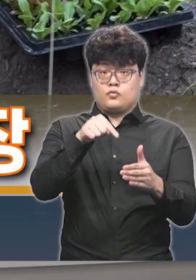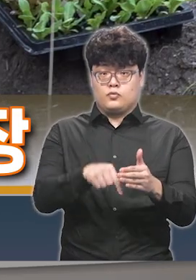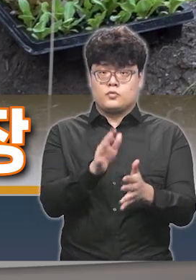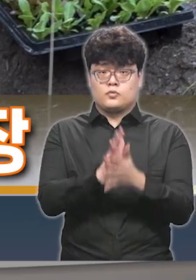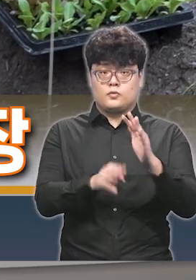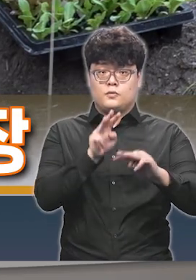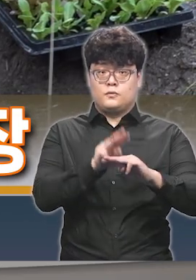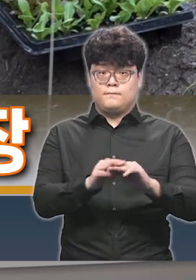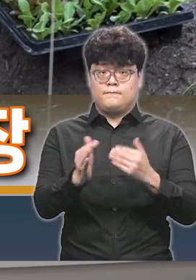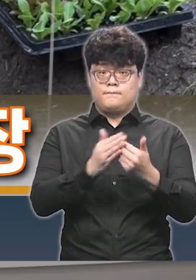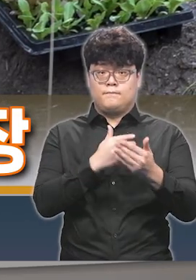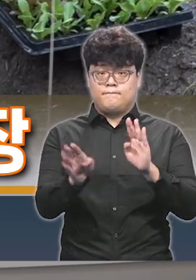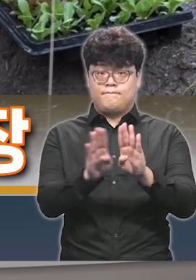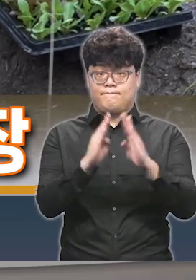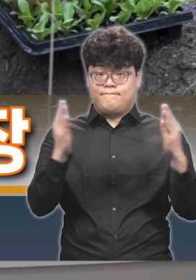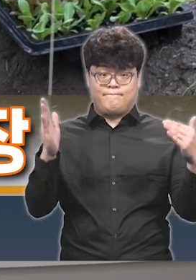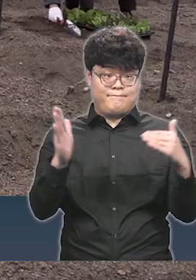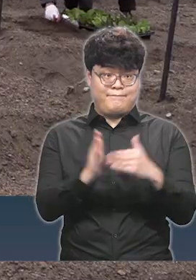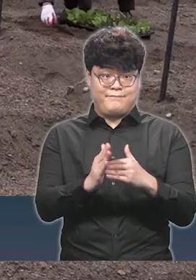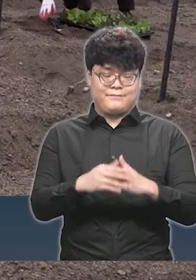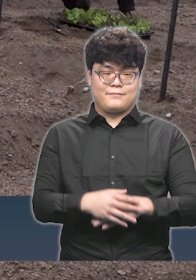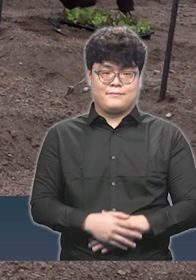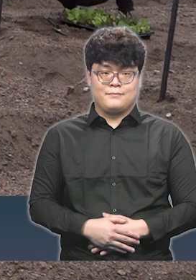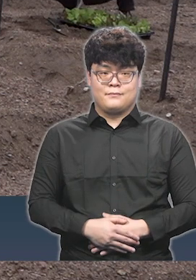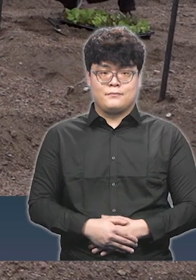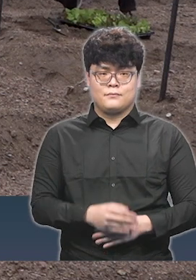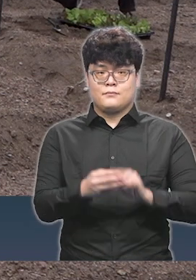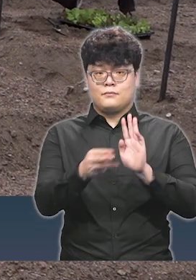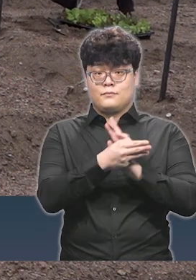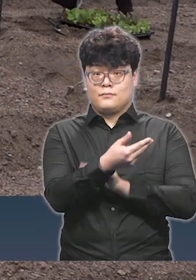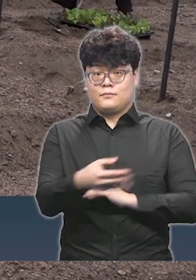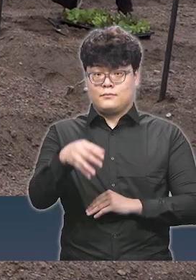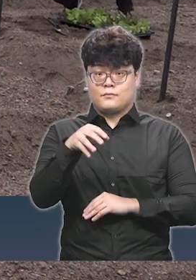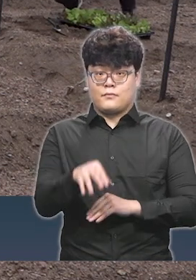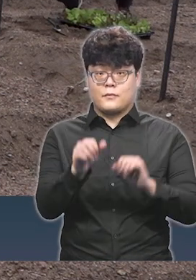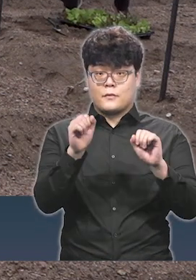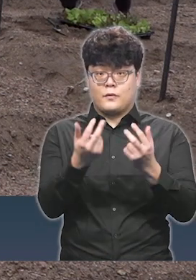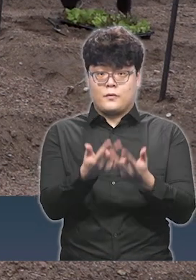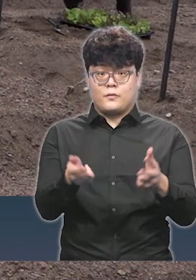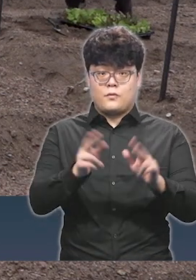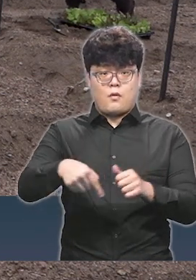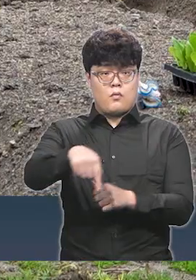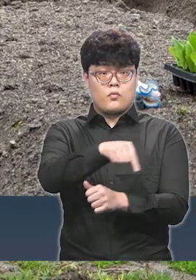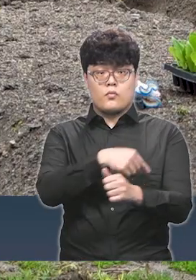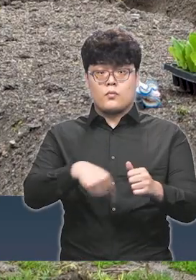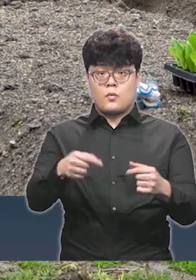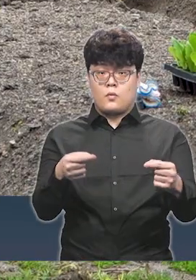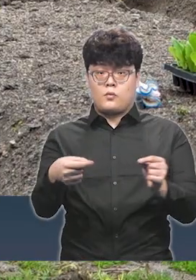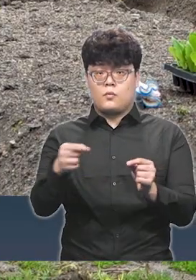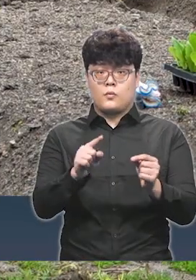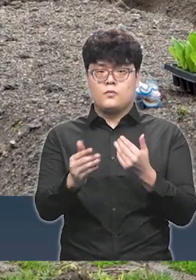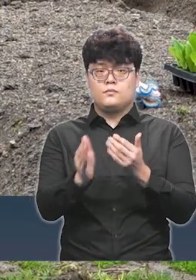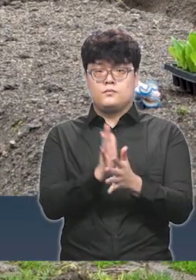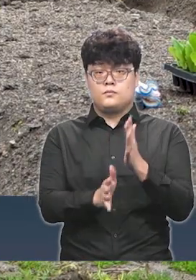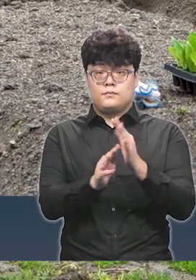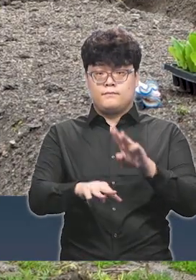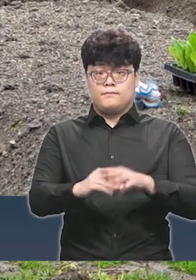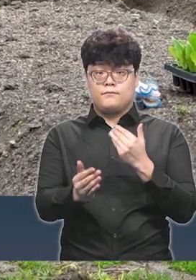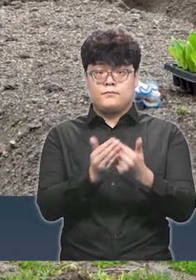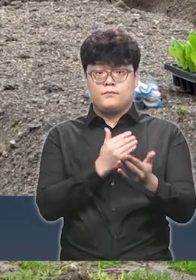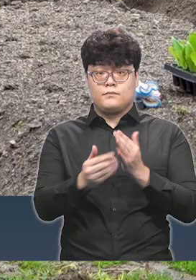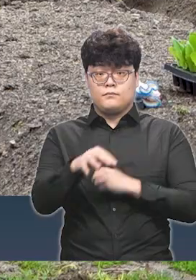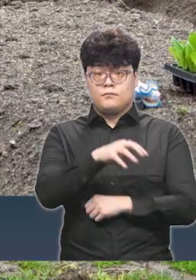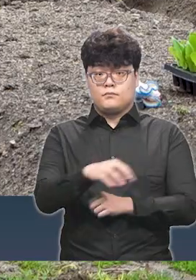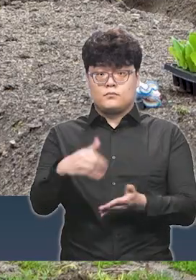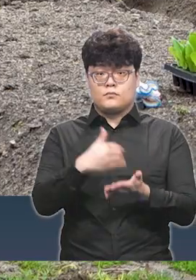학습장이 문을 열었습니다 중랑천 제의 체육공원 주변에 위치한 도시농업 체험 학습장은